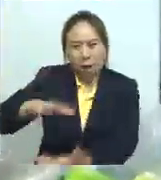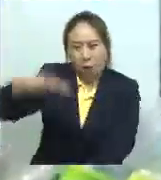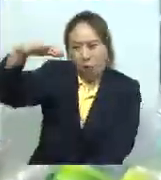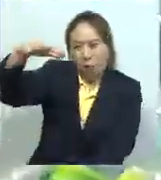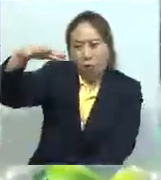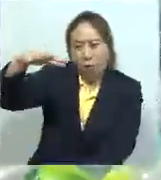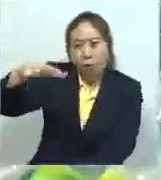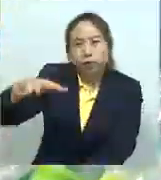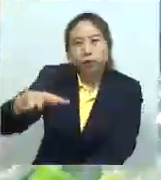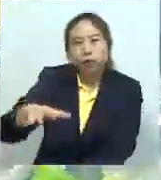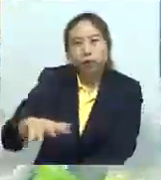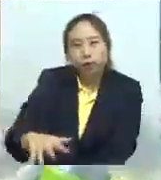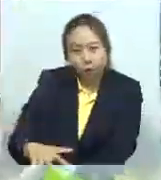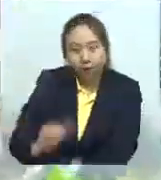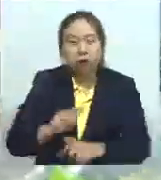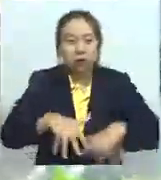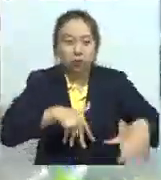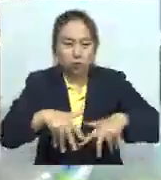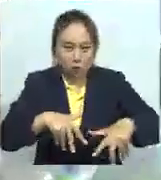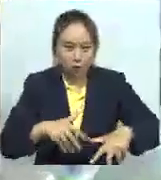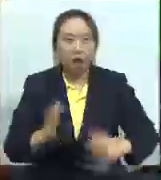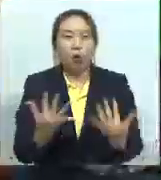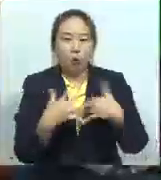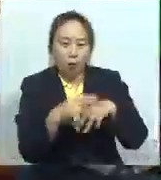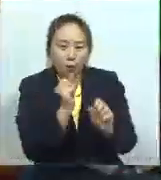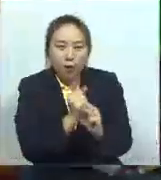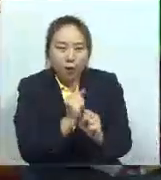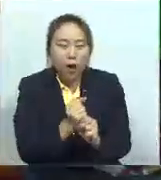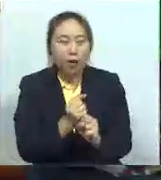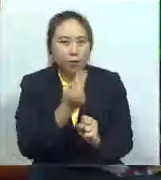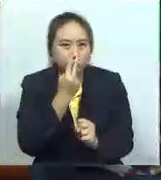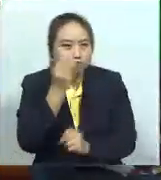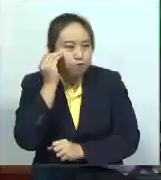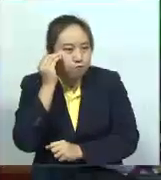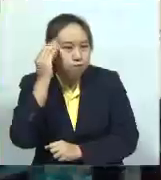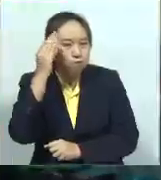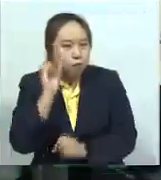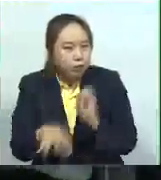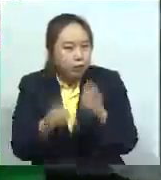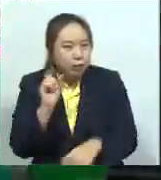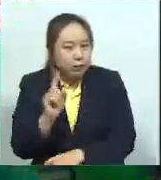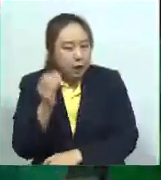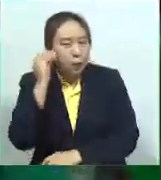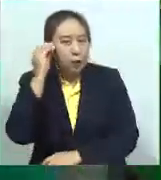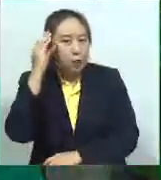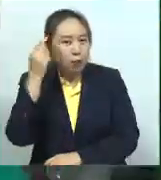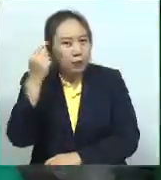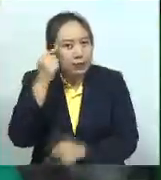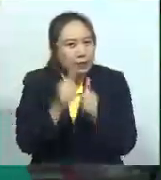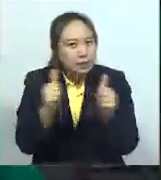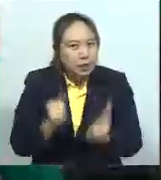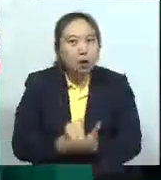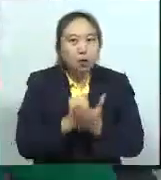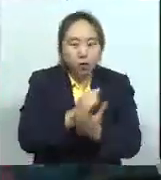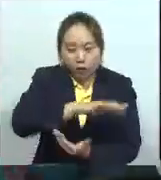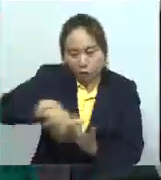แล้วคนในชุมชนยังมีส่วนร่วมในการทำงานมีความรู้ในเรื่องของการจัดการขยะเกิดจิตสำนึกที่ดีในการช่วยกันรักษ